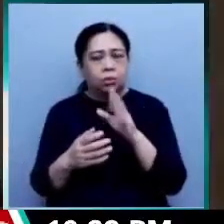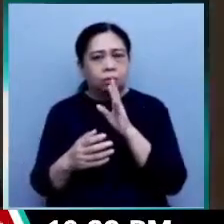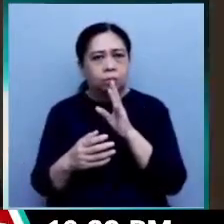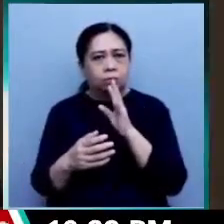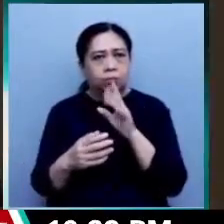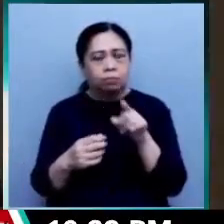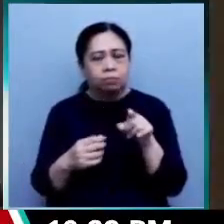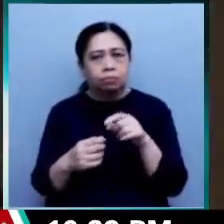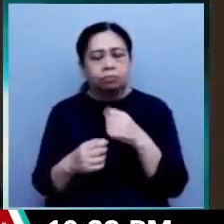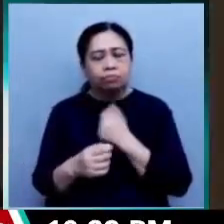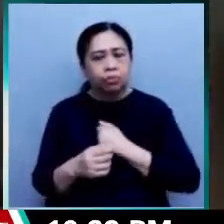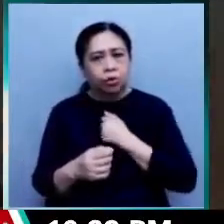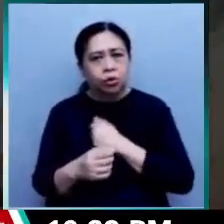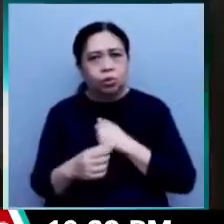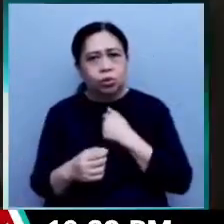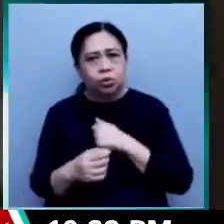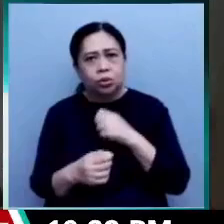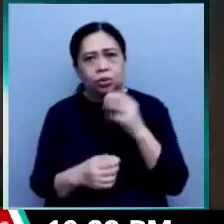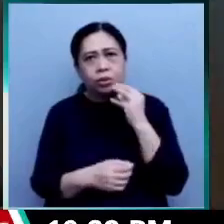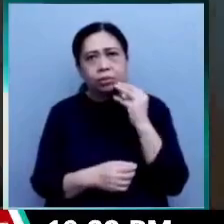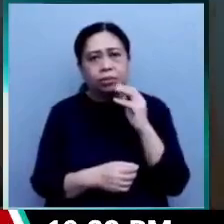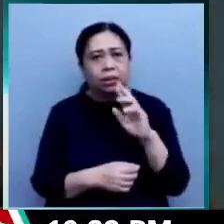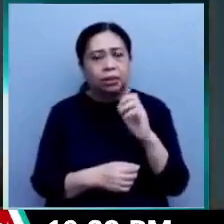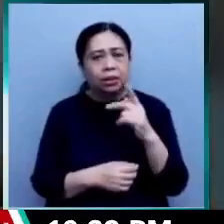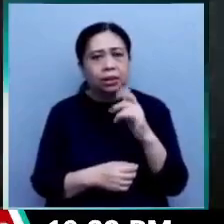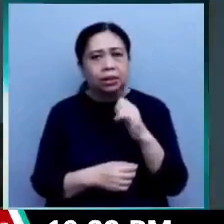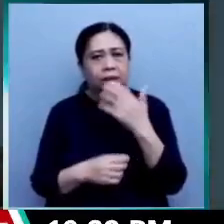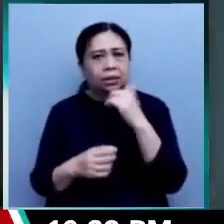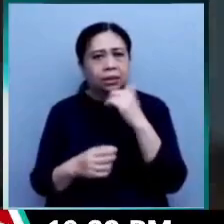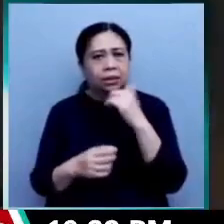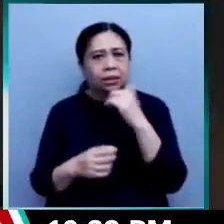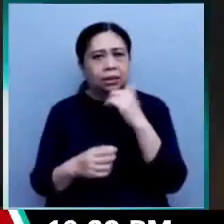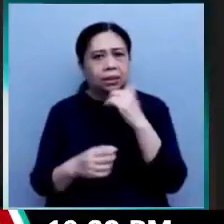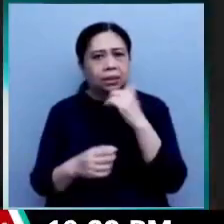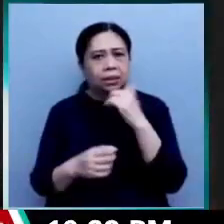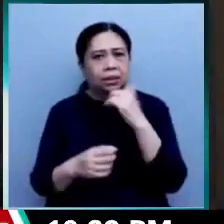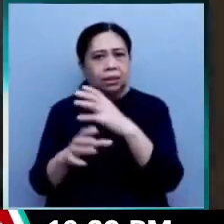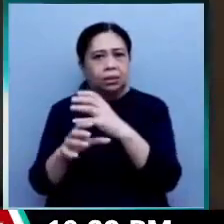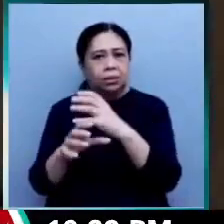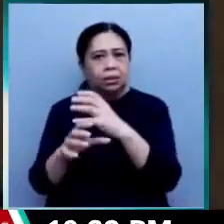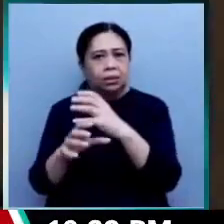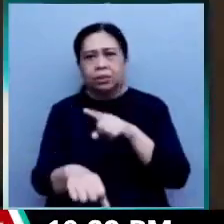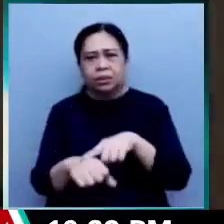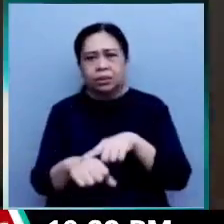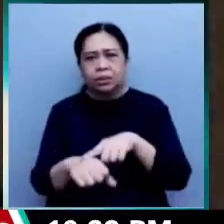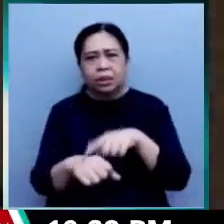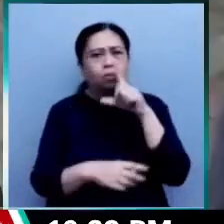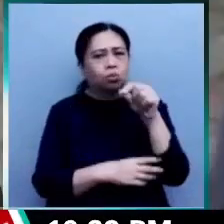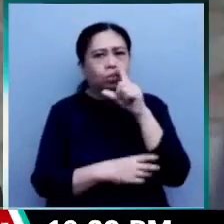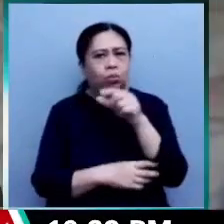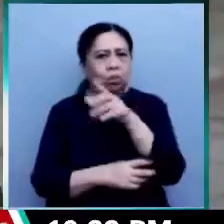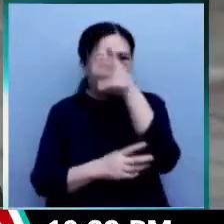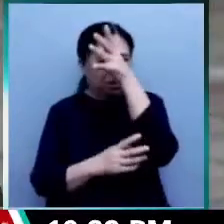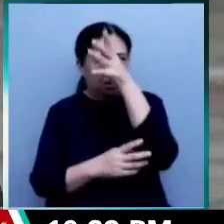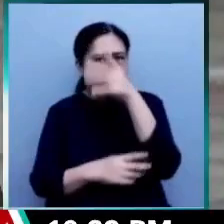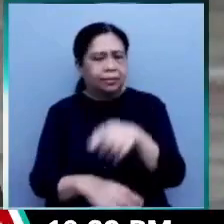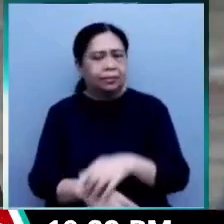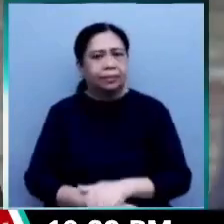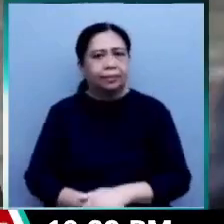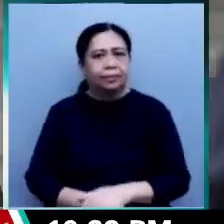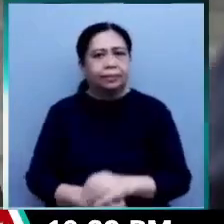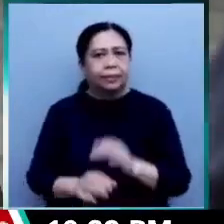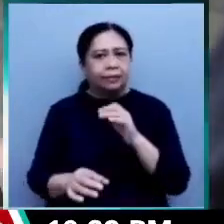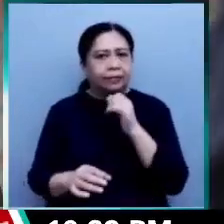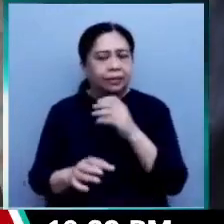pagsisisi ni Margarita na hindi niya kinuha ang mga apo lalo't Matagal na raw sinusumbong ni cj ang kanyang ama kung hindi lang nila kinuha